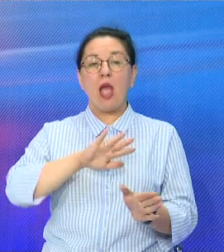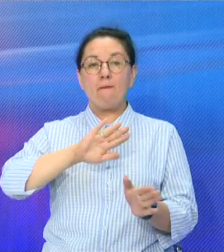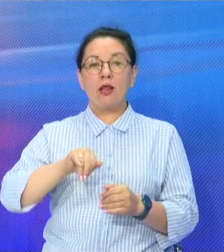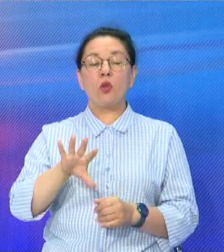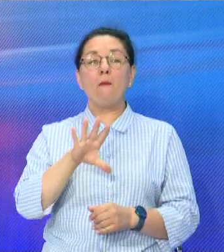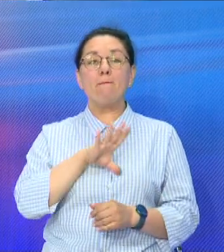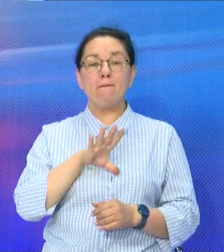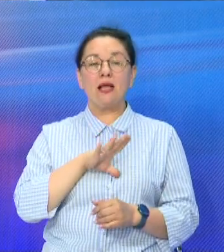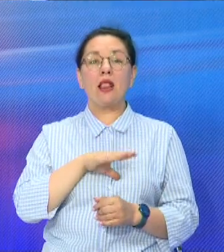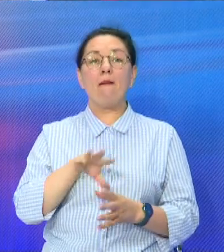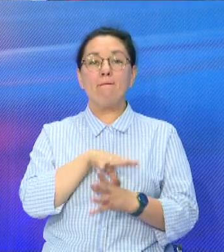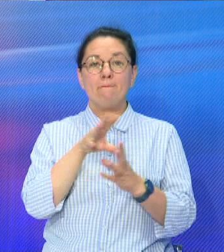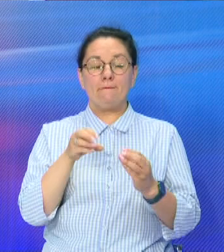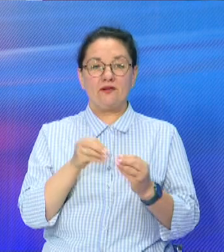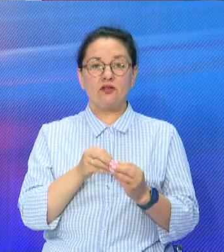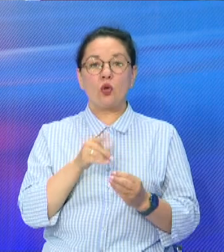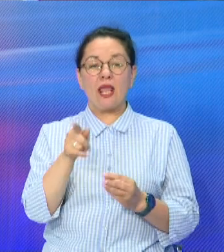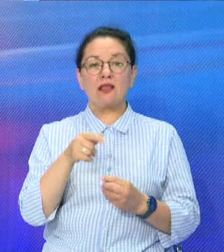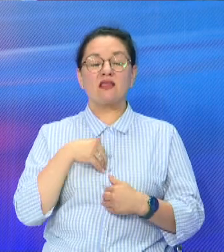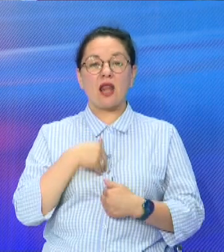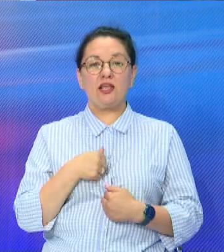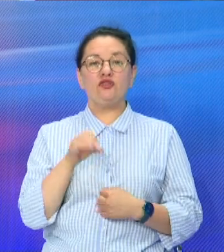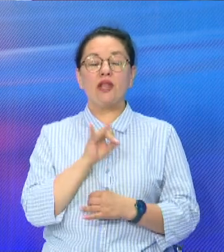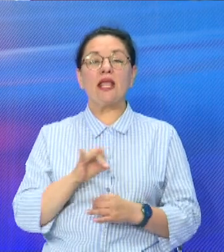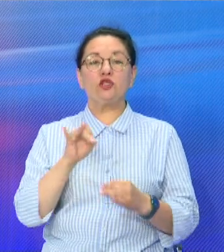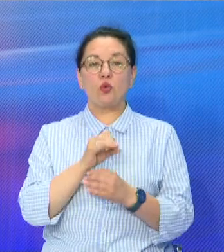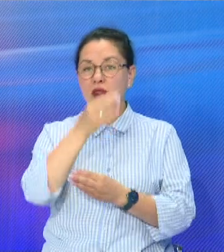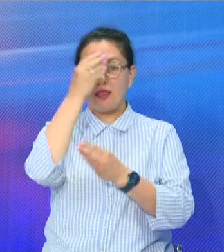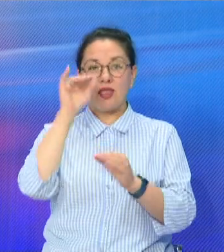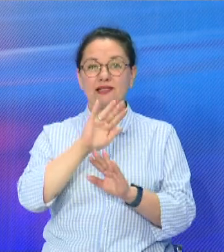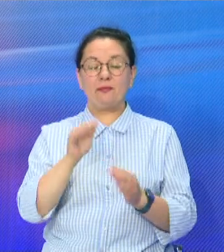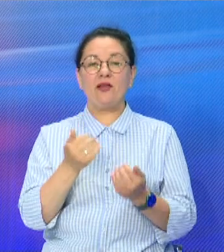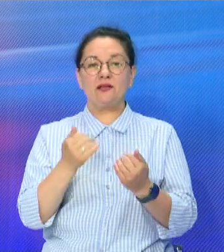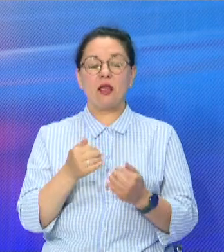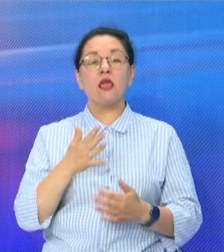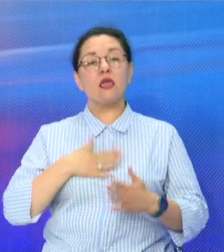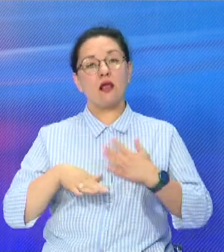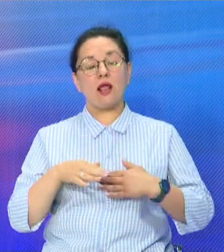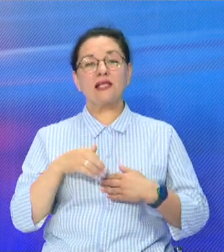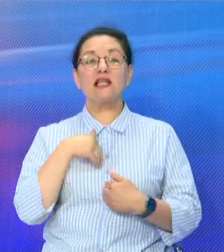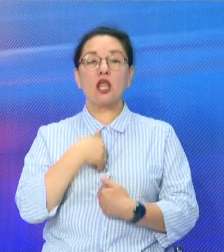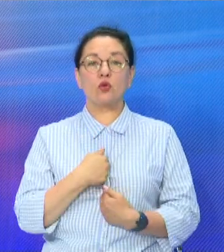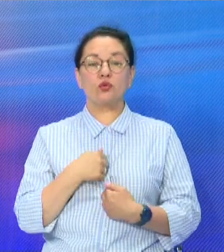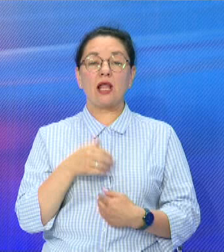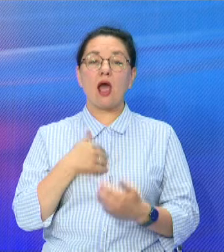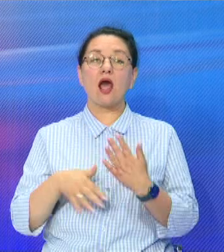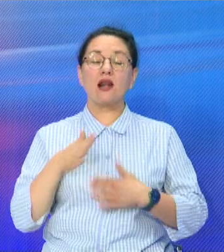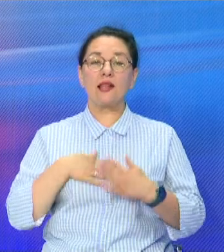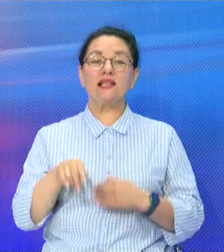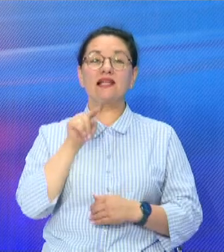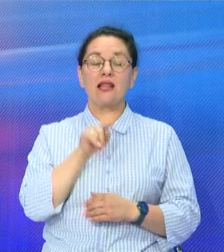скобы для дно у лены однако их трагичная история не забывается и сегодня и радостно и грустно грустно того что все таки